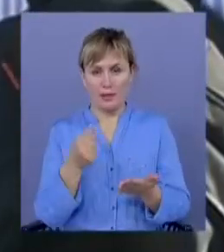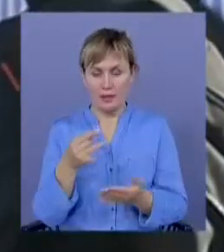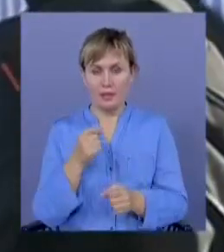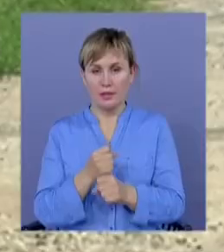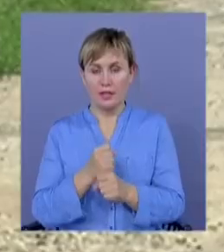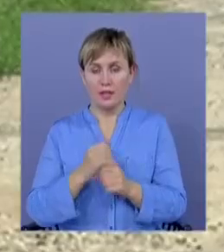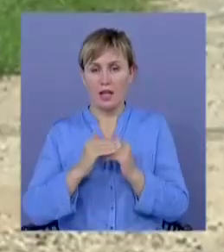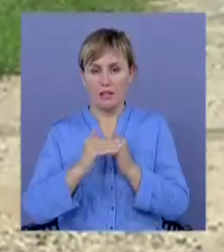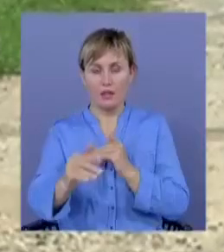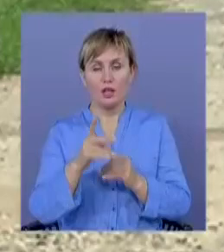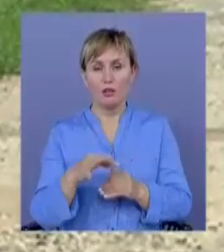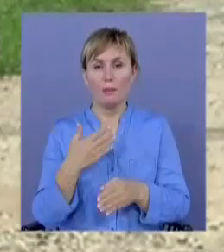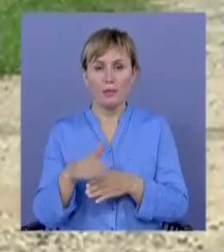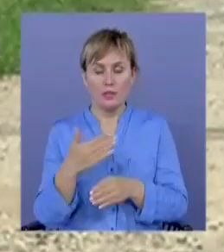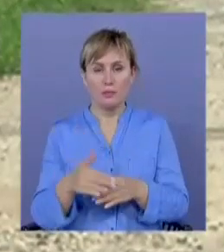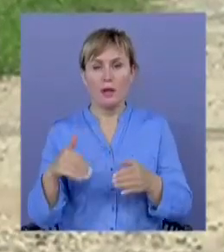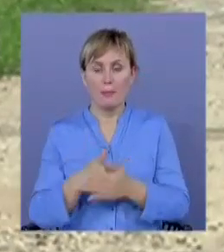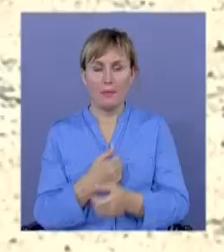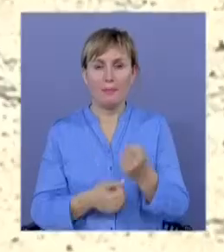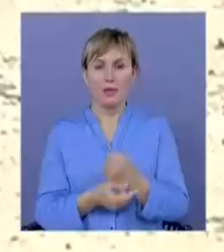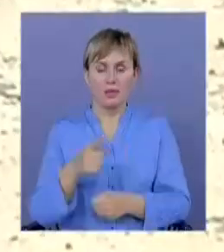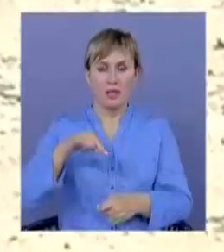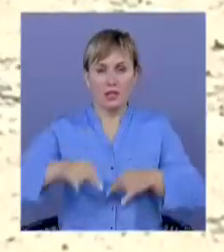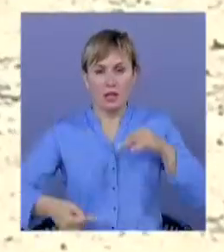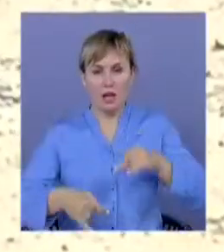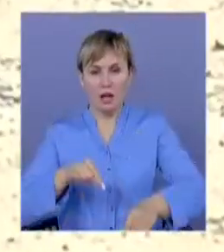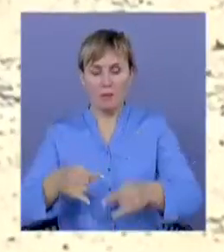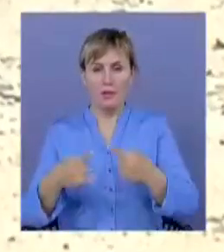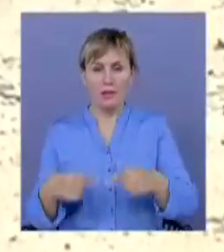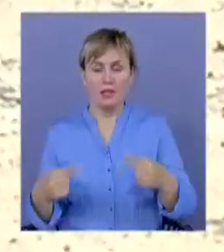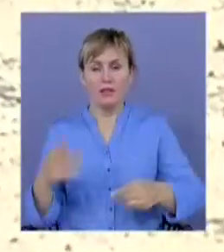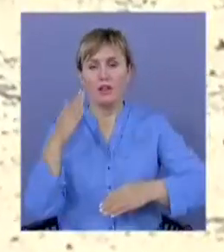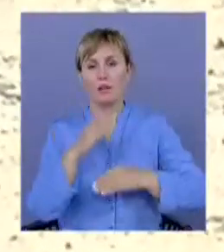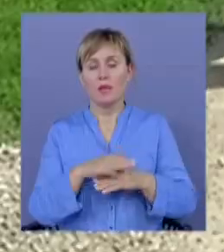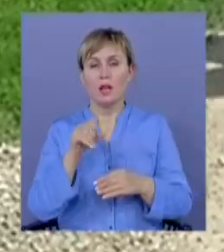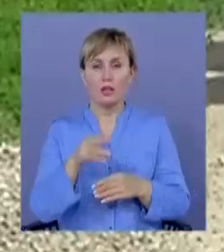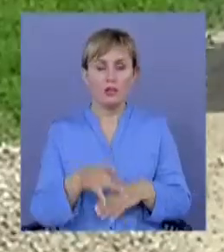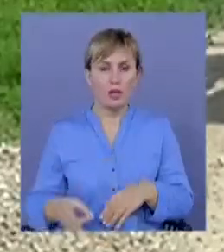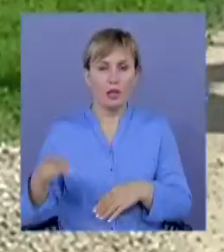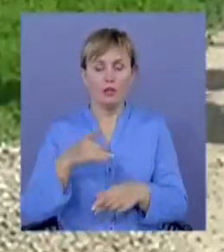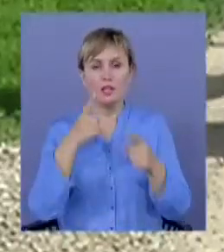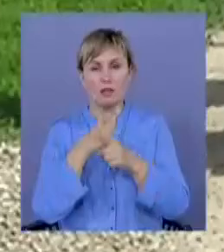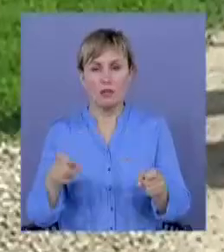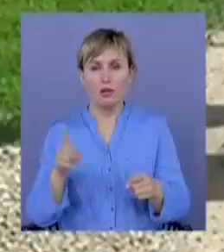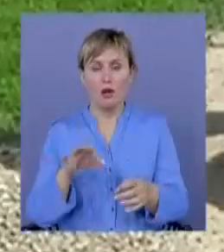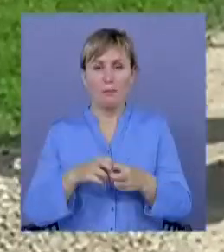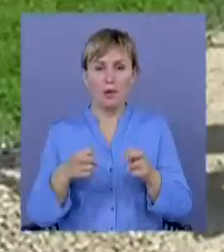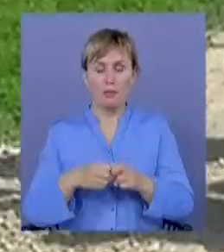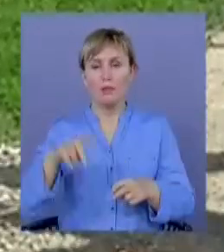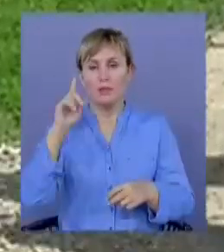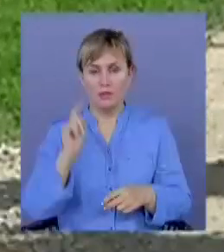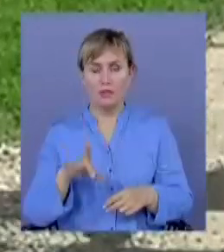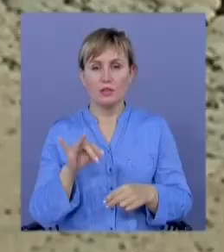проложили асфальт. Но со временем тут опять появились ямы и колдобины. В акимате Алатауского района заявили, что о проблемах знают